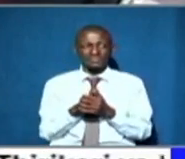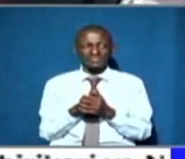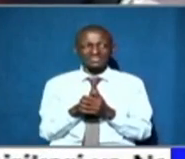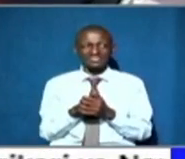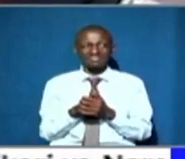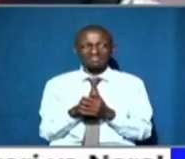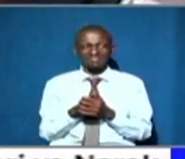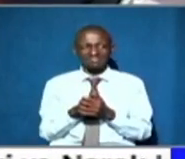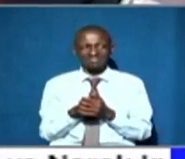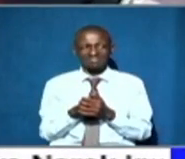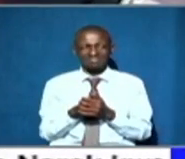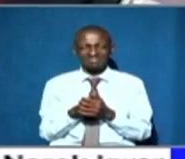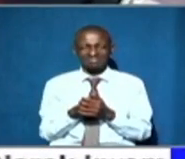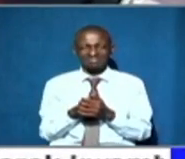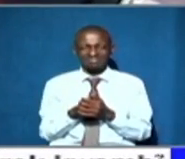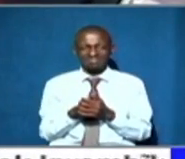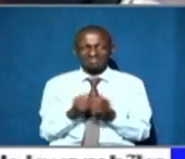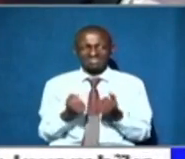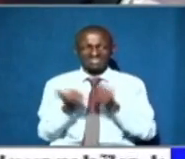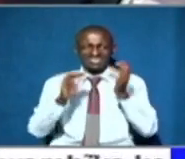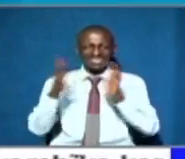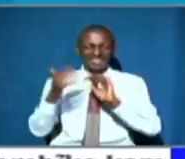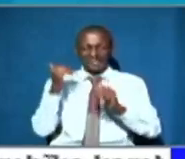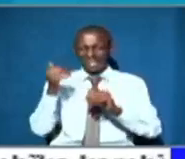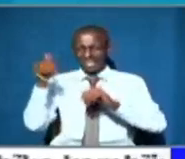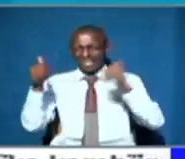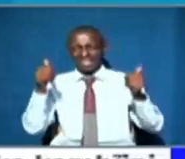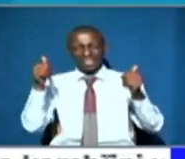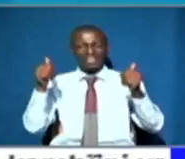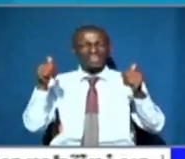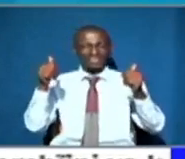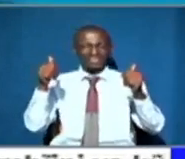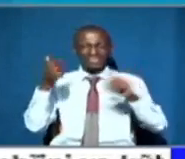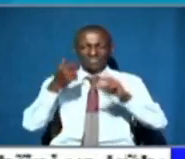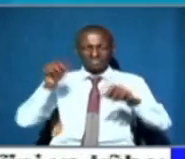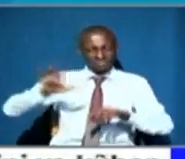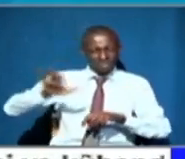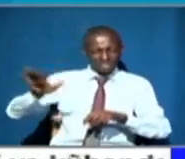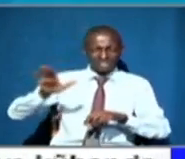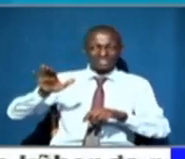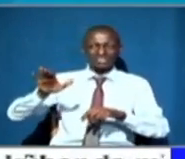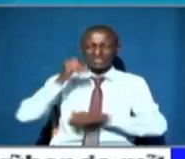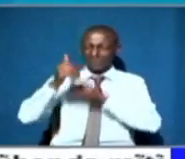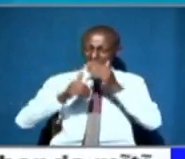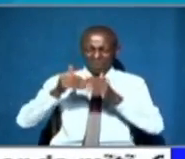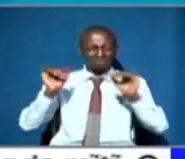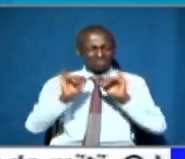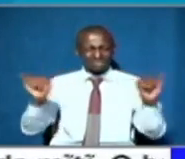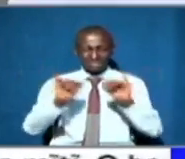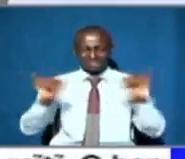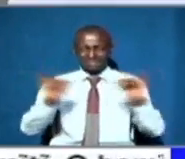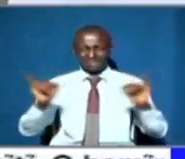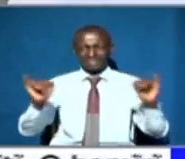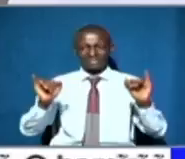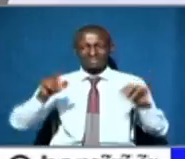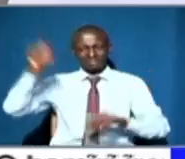mutiga korane hando on ha ishi this is your this is ukorago kumakero kushu nware kani ya nasho fio tagitu ila ya